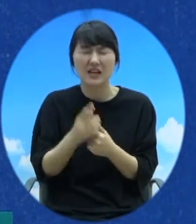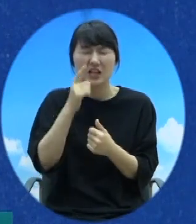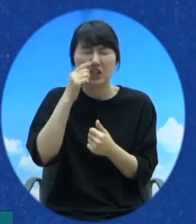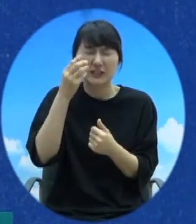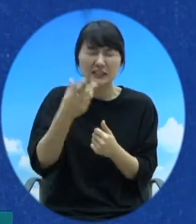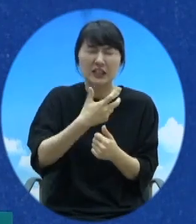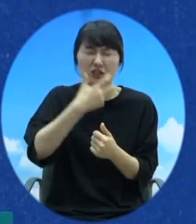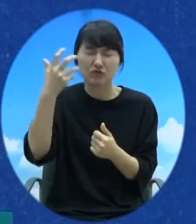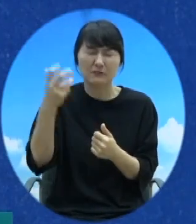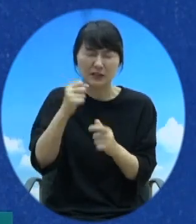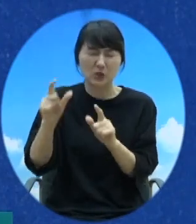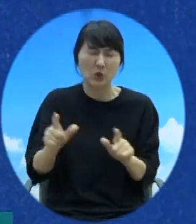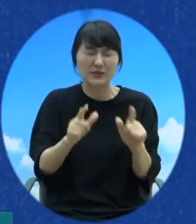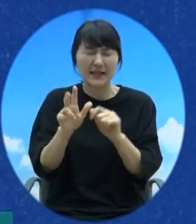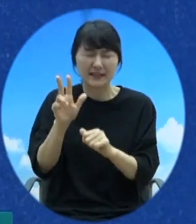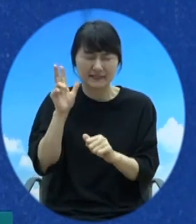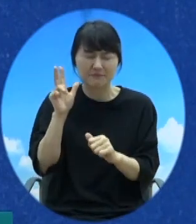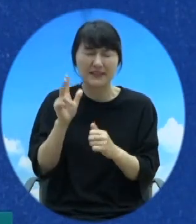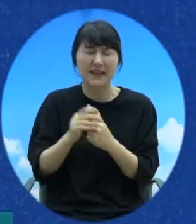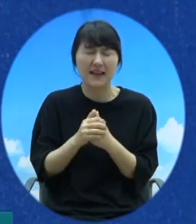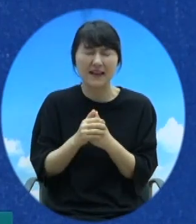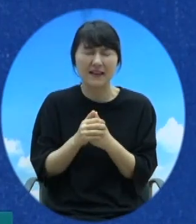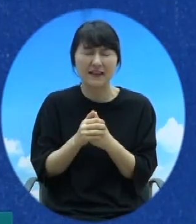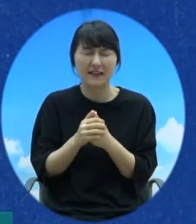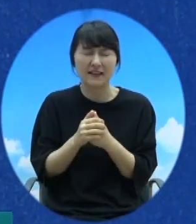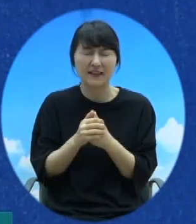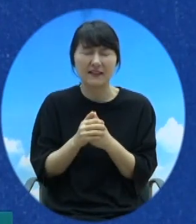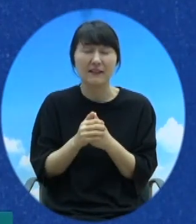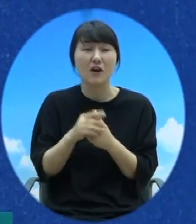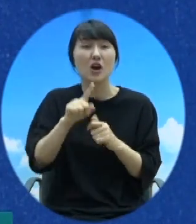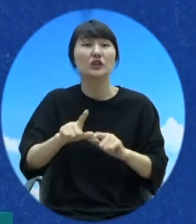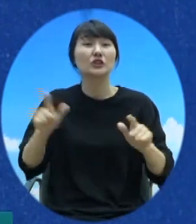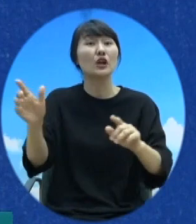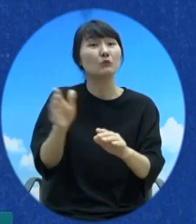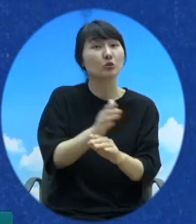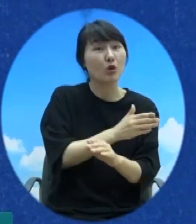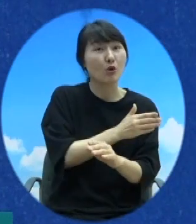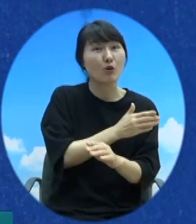겨자씨의 꿈을 꾸면서 살겠습니다. 그러면서 그날부터